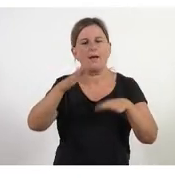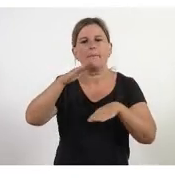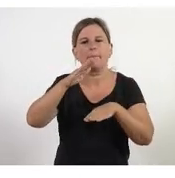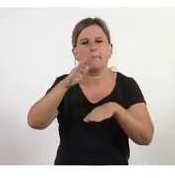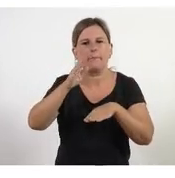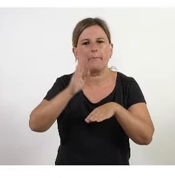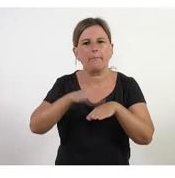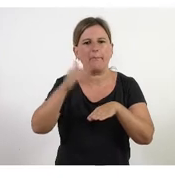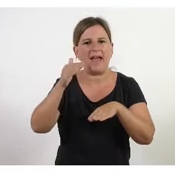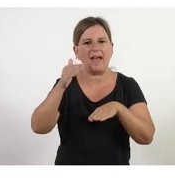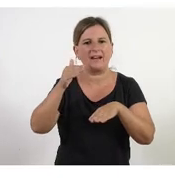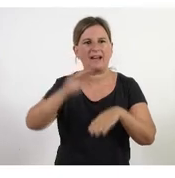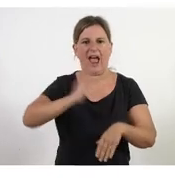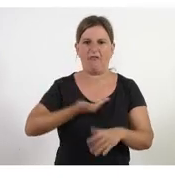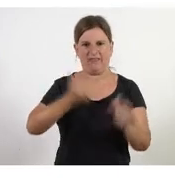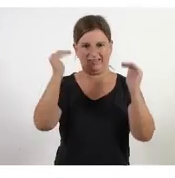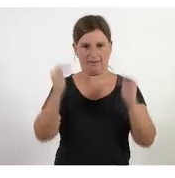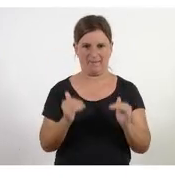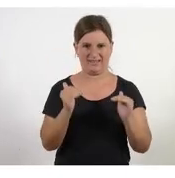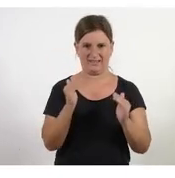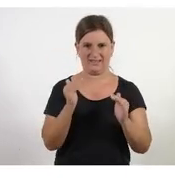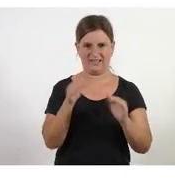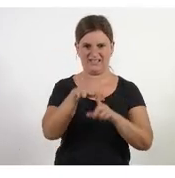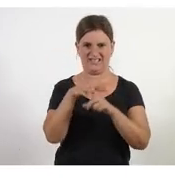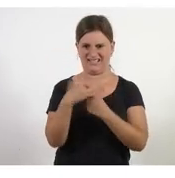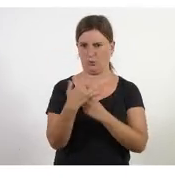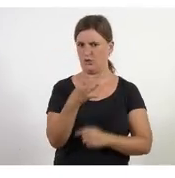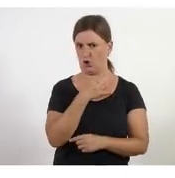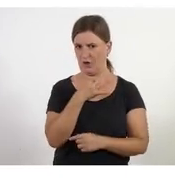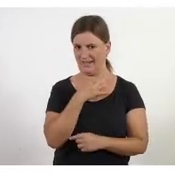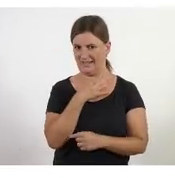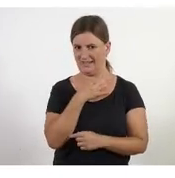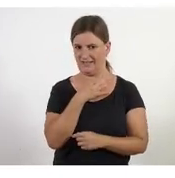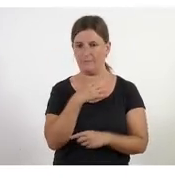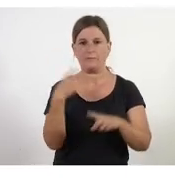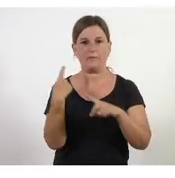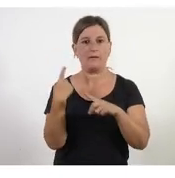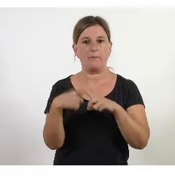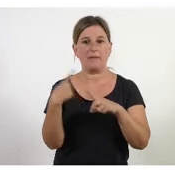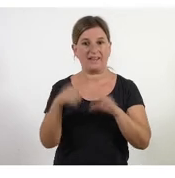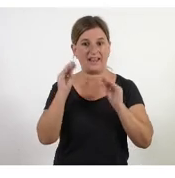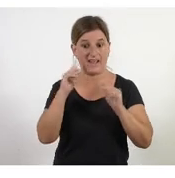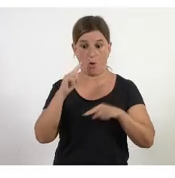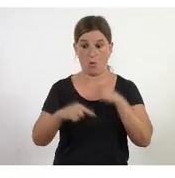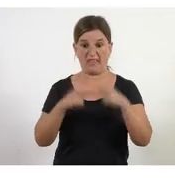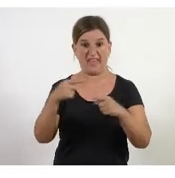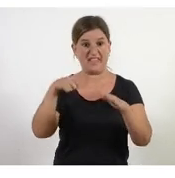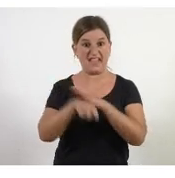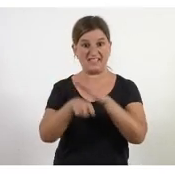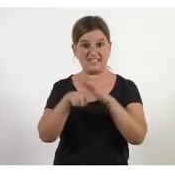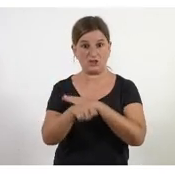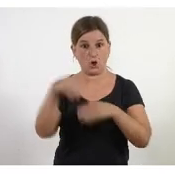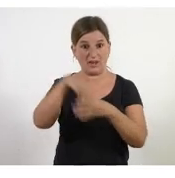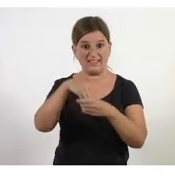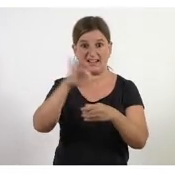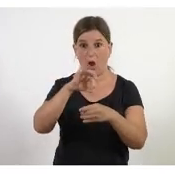no sofre tant la crisi que hem viscut. En el seu dia a dia, en quant a treball i en quant a gestió interna, doncs pràcticament s'han